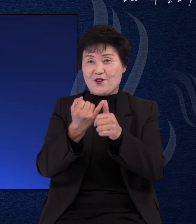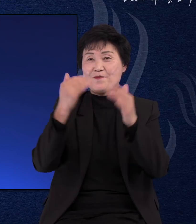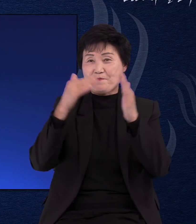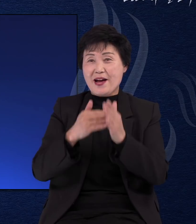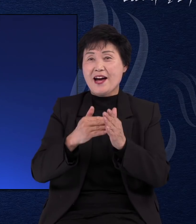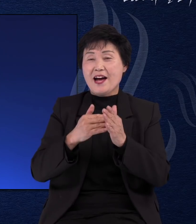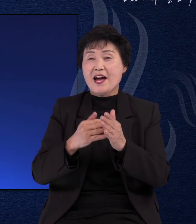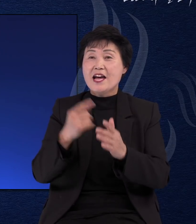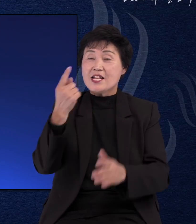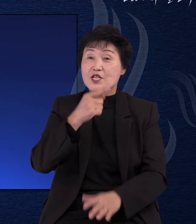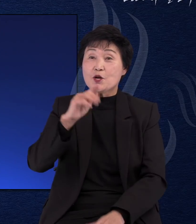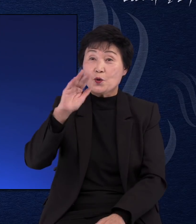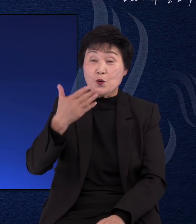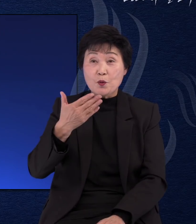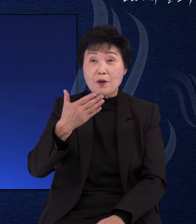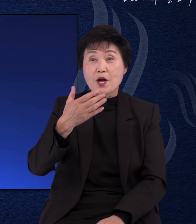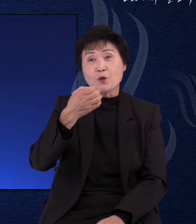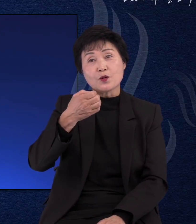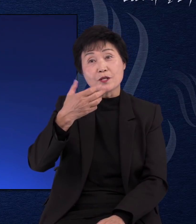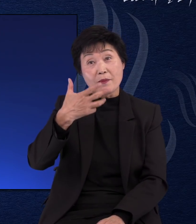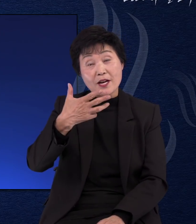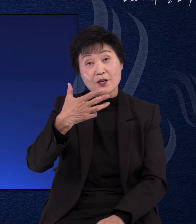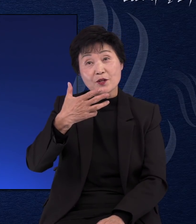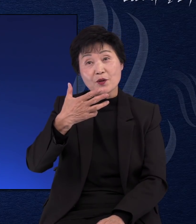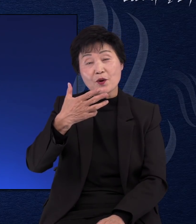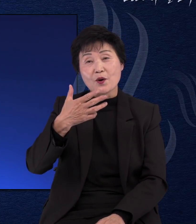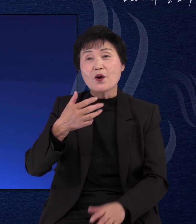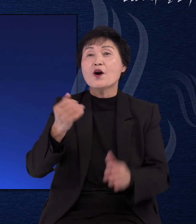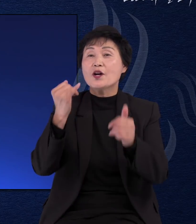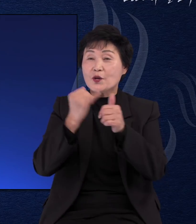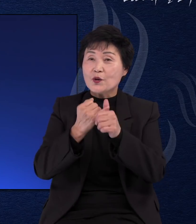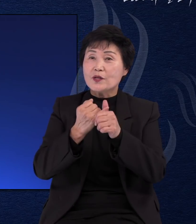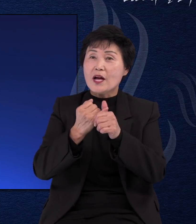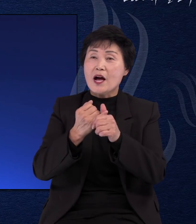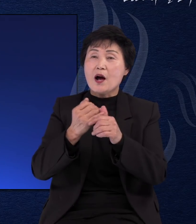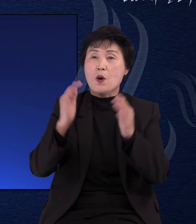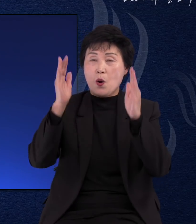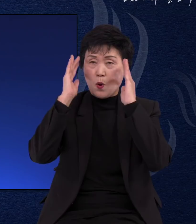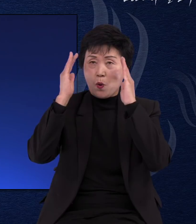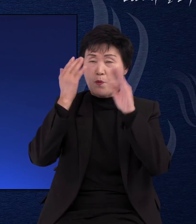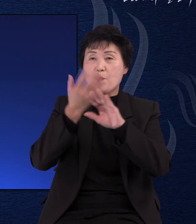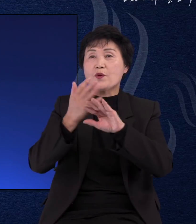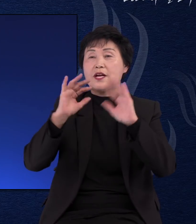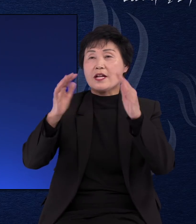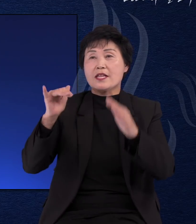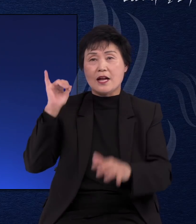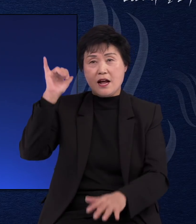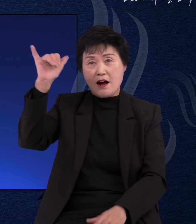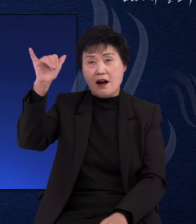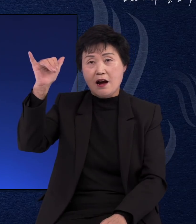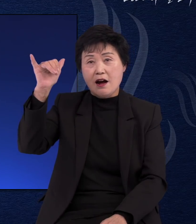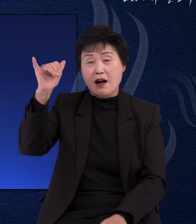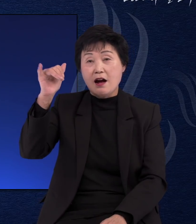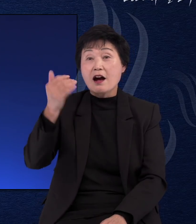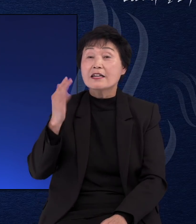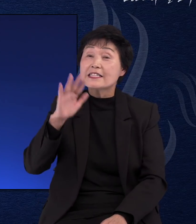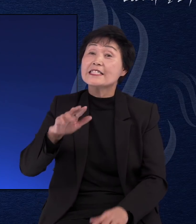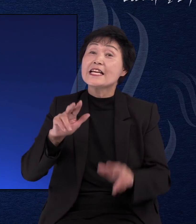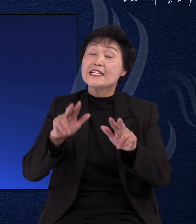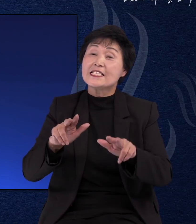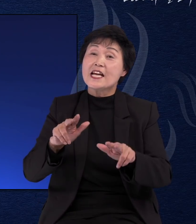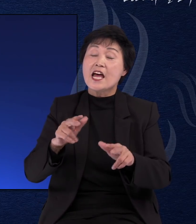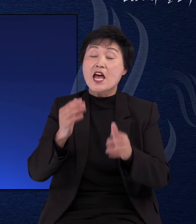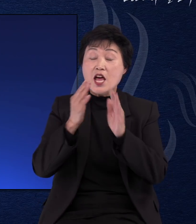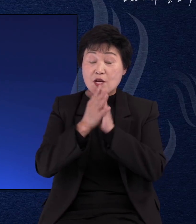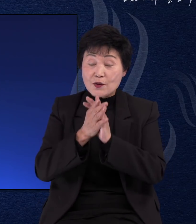1998년도 결혼하고 3주 만에 유학의 길에 오르게 됩니다. 제가 유학을 가려고 했던 것은 이제 기도하는 아내를 만났으니 됐는데